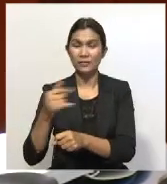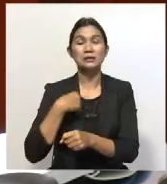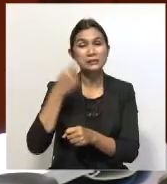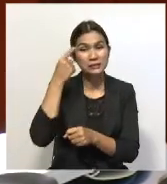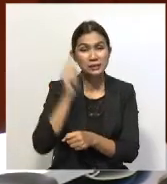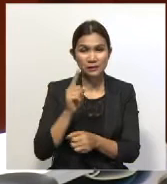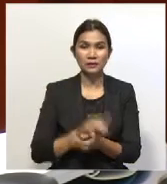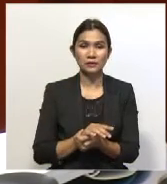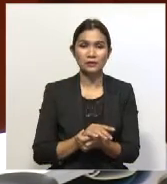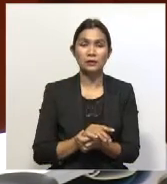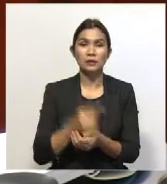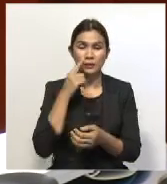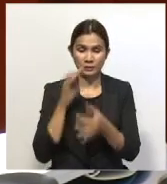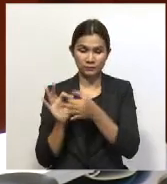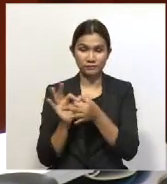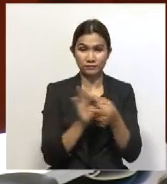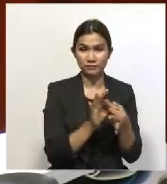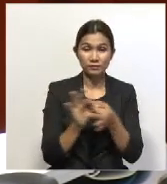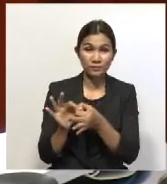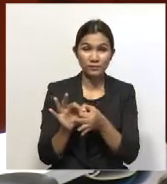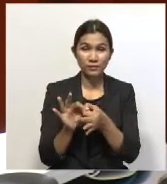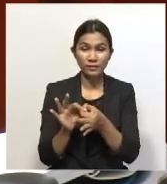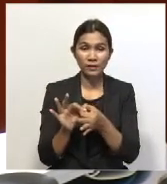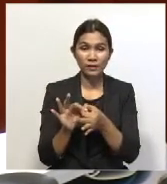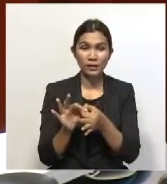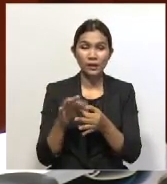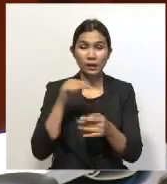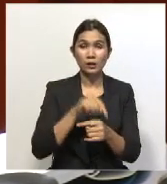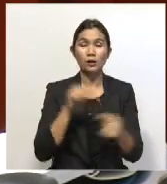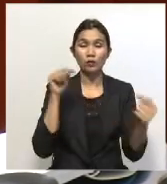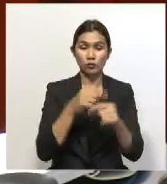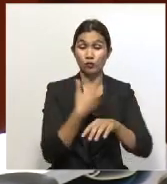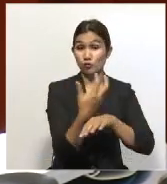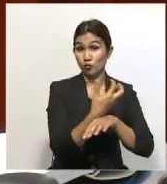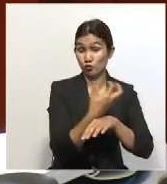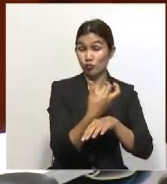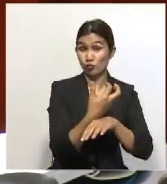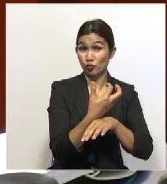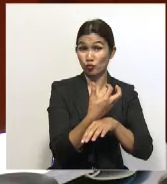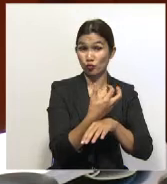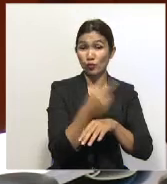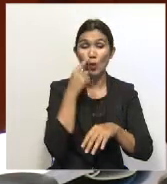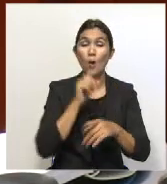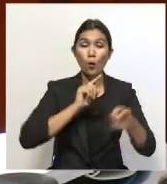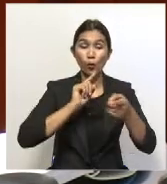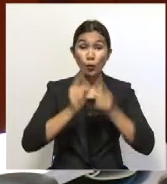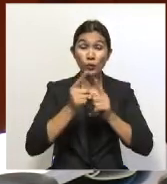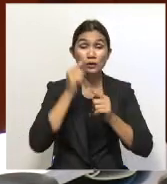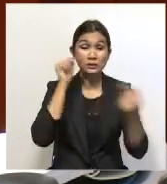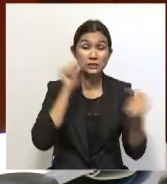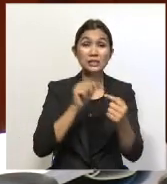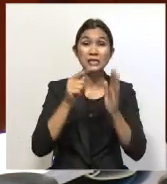ก็คือเราจะเชื่อมโยงสัญญาณเอารายการทีวีที่เราเรียกว่าคุยถึงแก่นในต